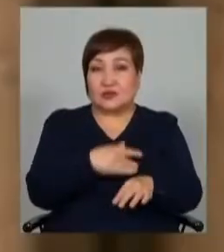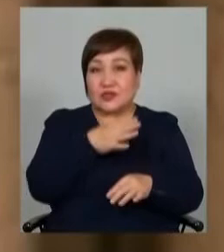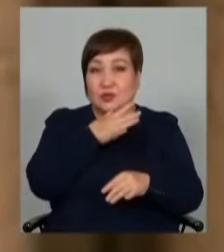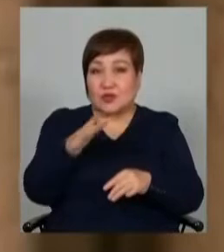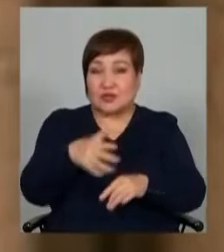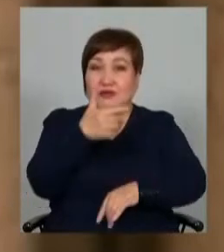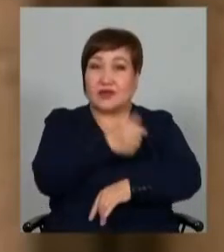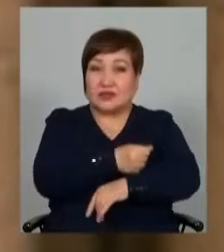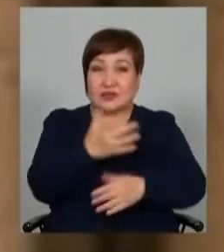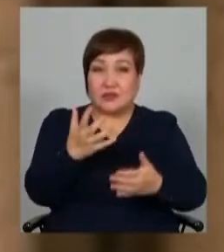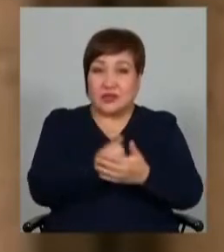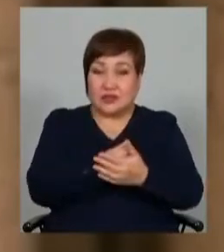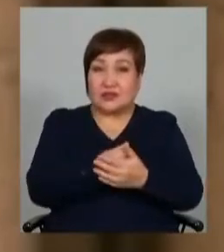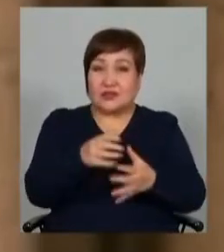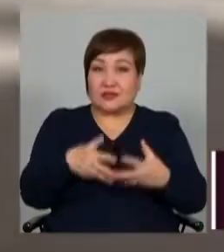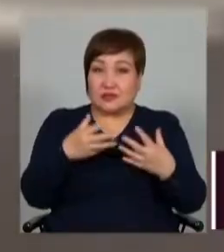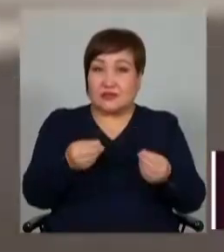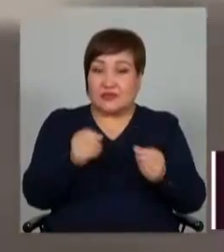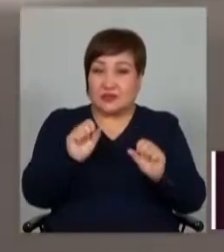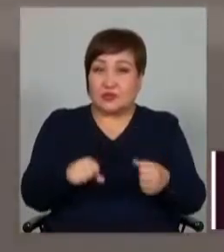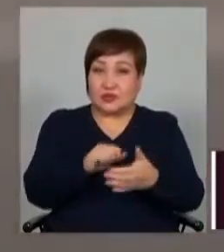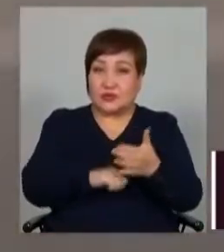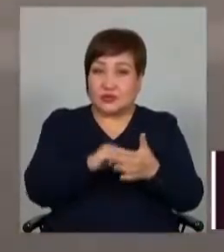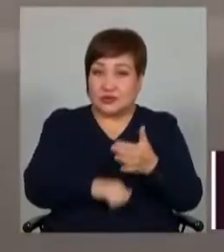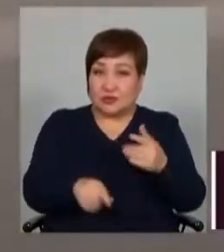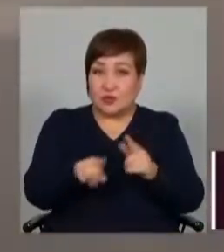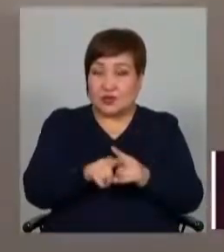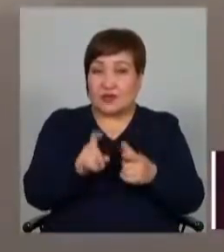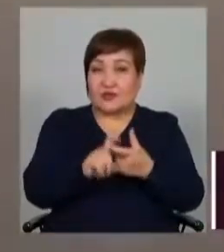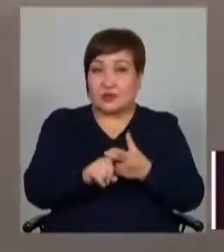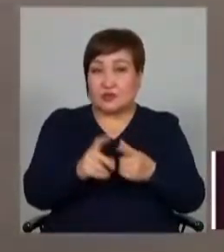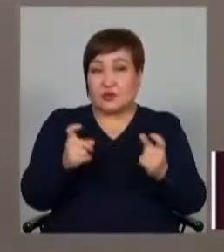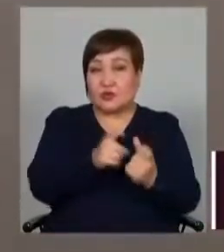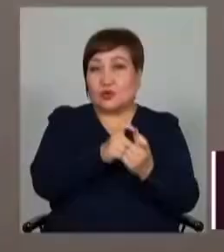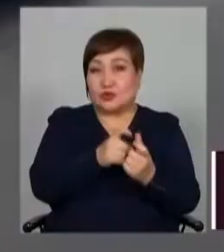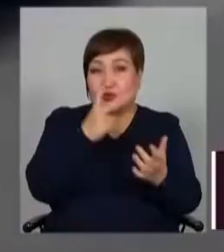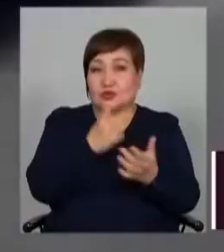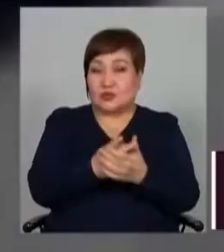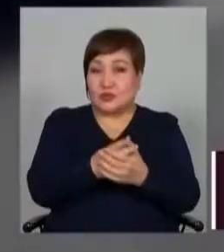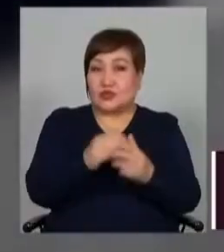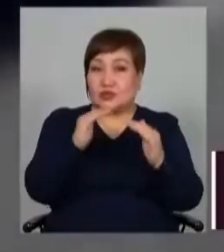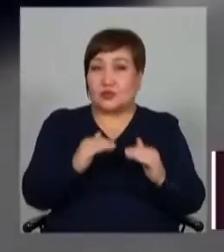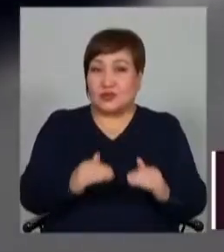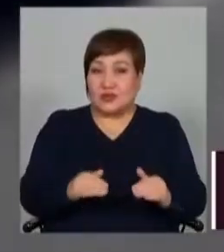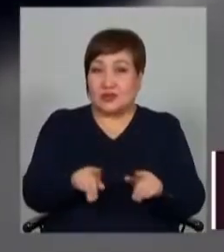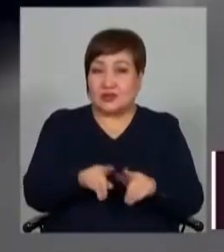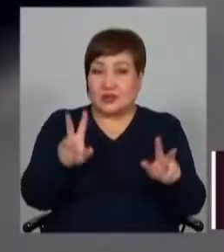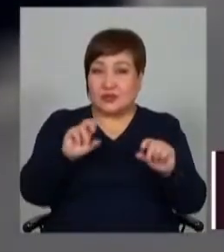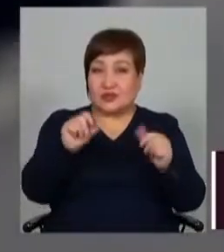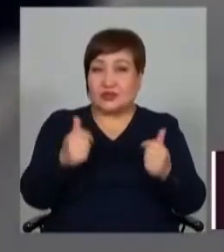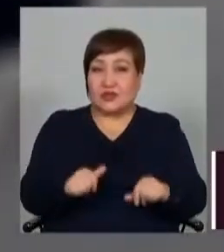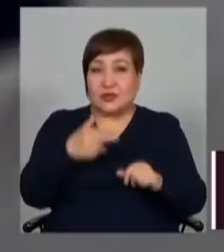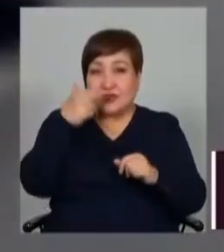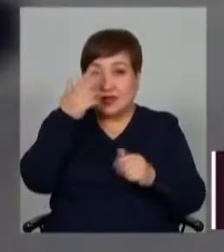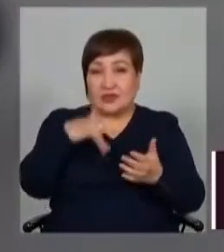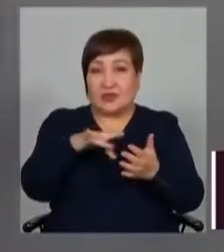алмағандар сеп болуы бек мүмкін. Өйткені індет келіккен ағзаның вируспен күресу көрсеткіші төмендейді екен. Аталмыш штам Италиядағы Милан қаласында да